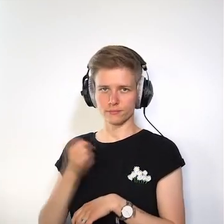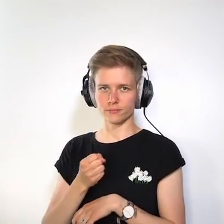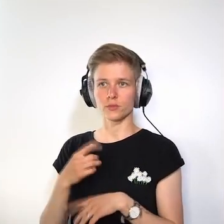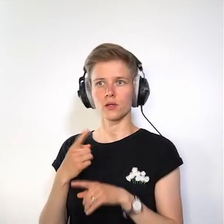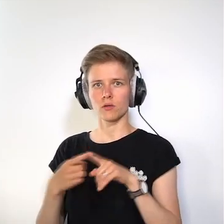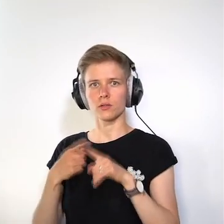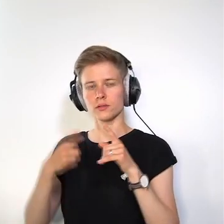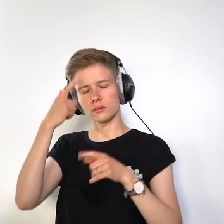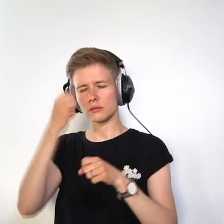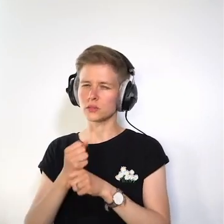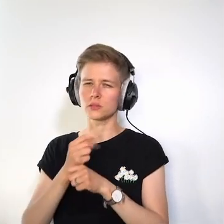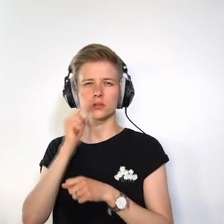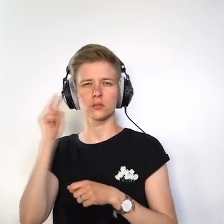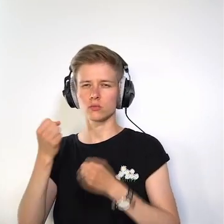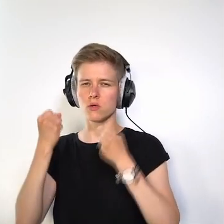sieltä vielä.